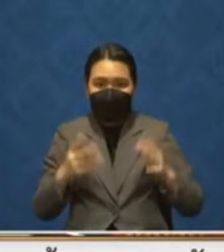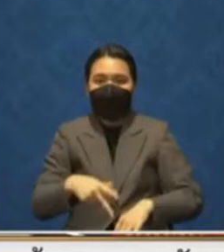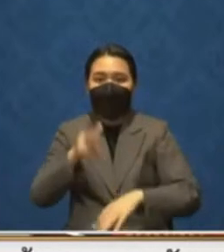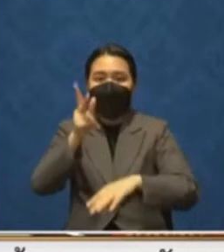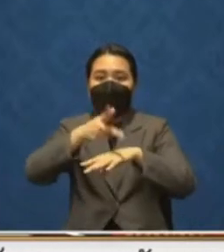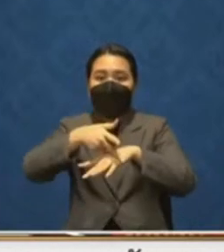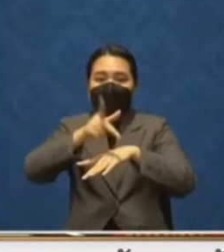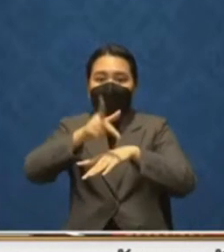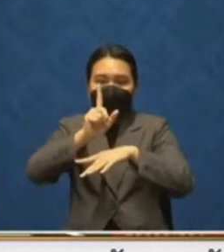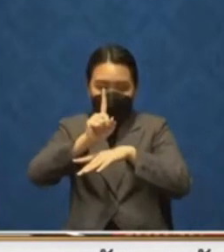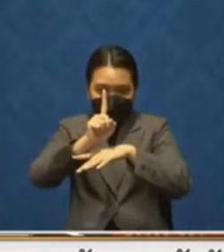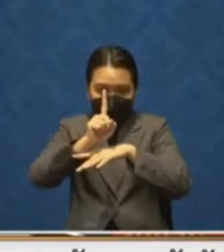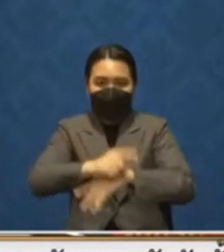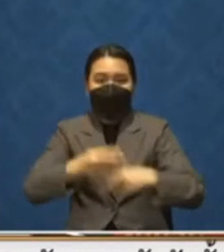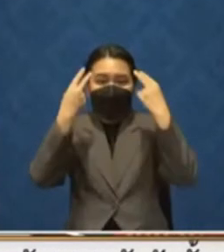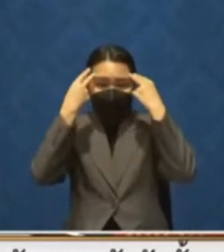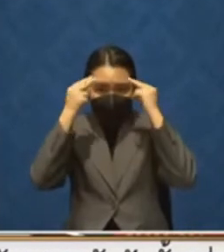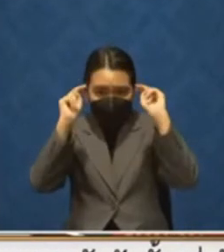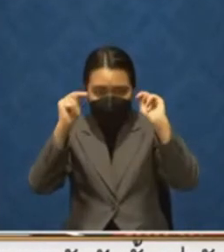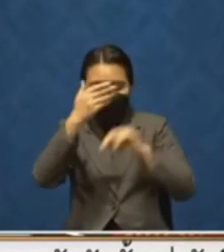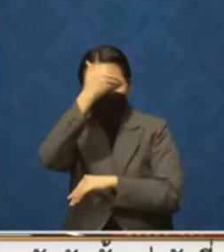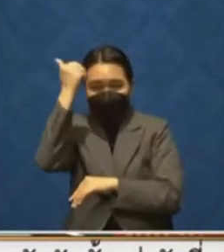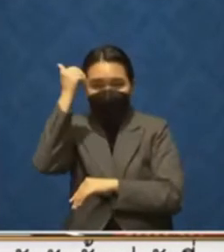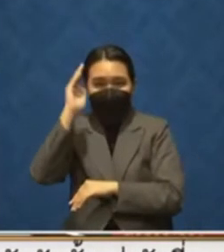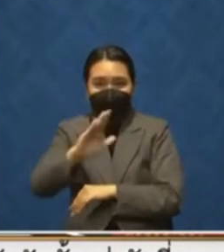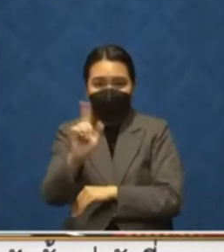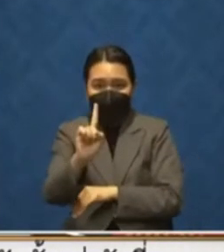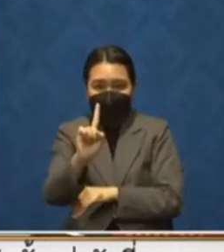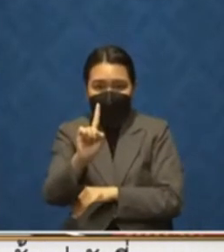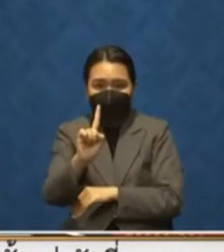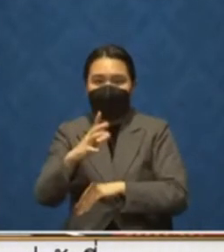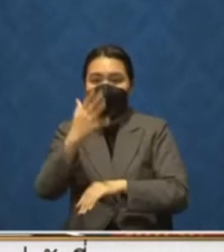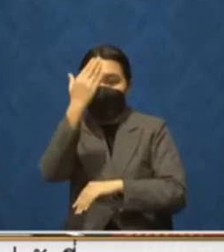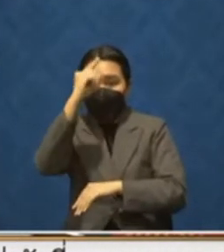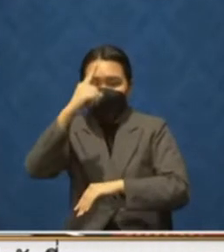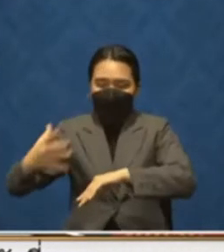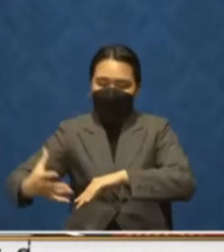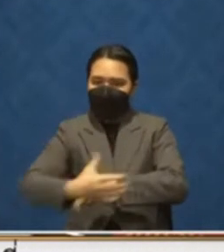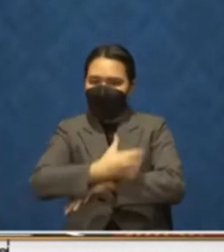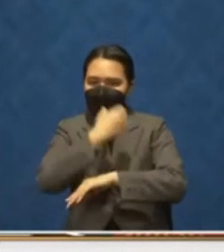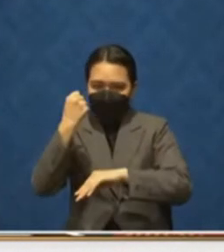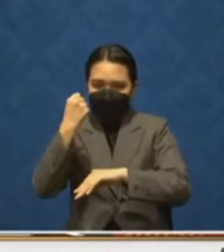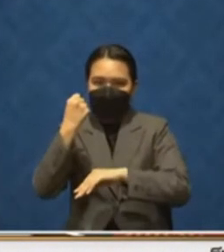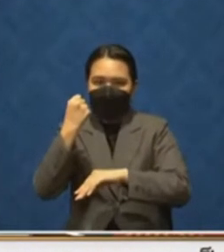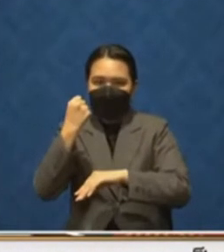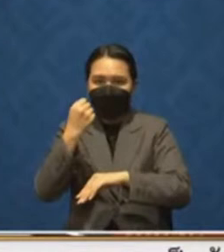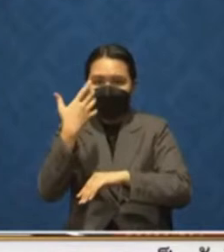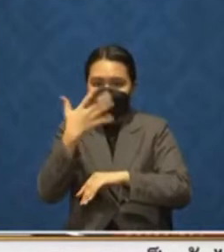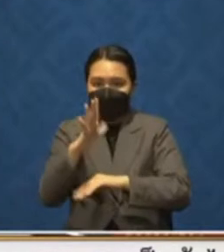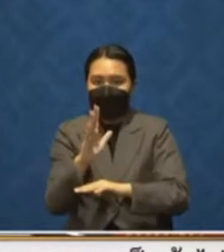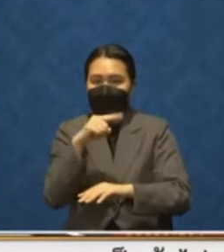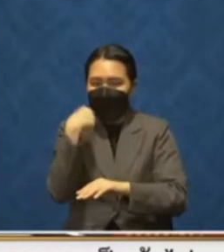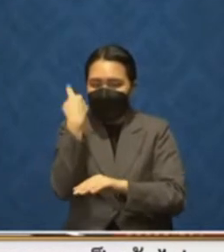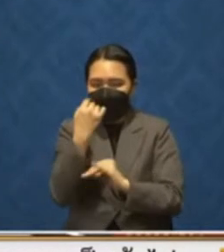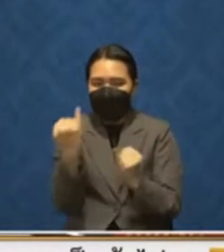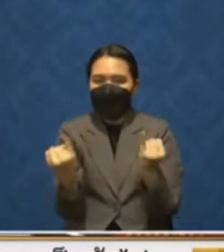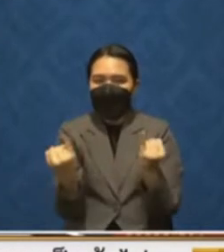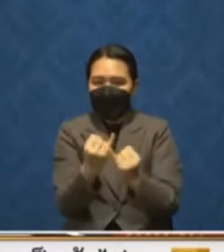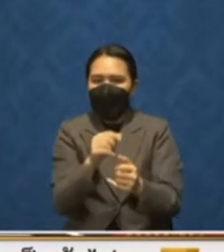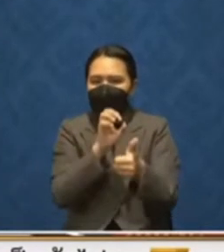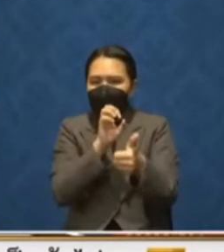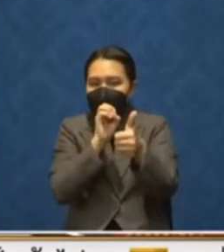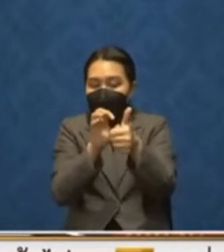รัฐมนตรีที่อยู่เองท่านอย่าลืมนะครับประเด็นการไม่เคยไว้ใจใครโดยเฉพาะคนที่ใกล้ชิดกันผมแนะนำทุกท่านลองไปตรวจดูซะ